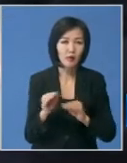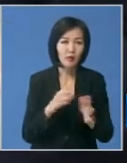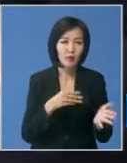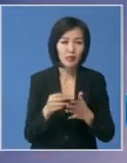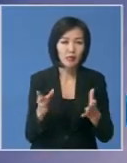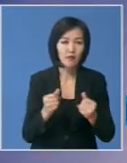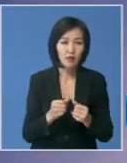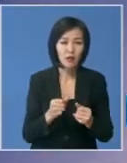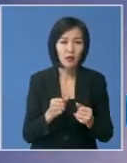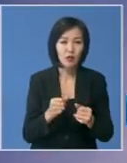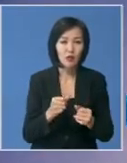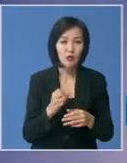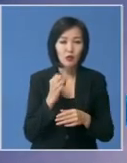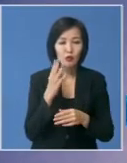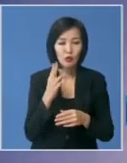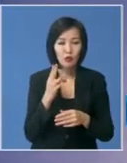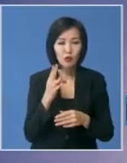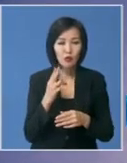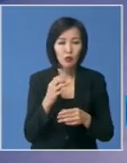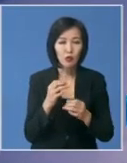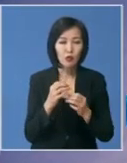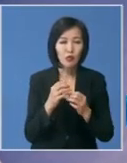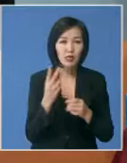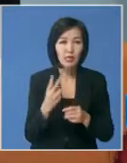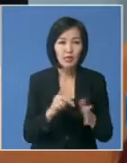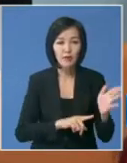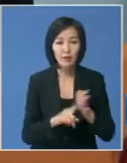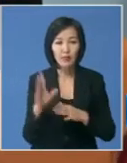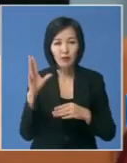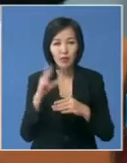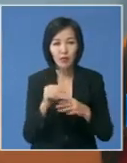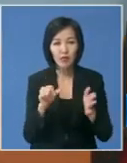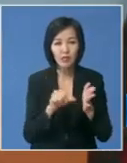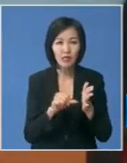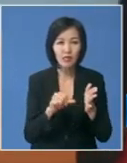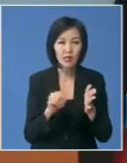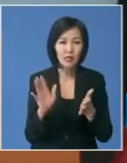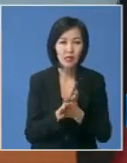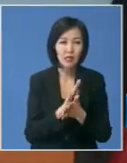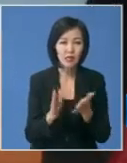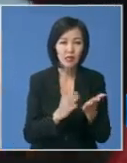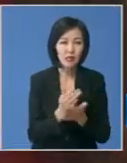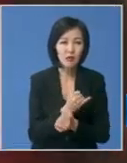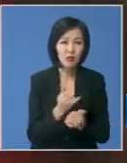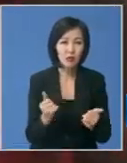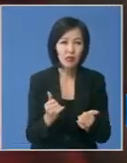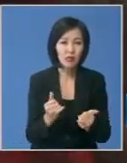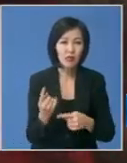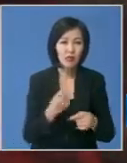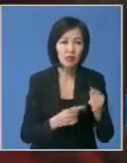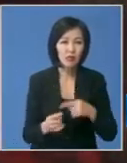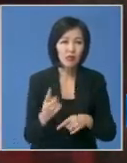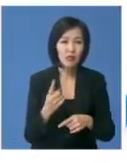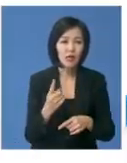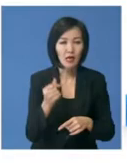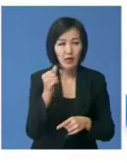шаштаразда түскі сағат 14:00-ден кешкі 18:00-ге дейін ғана тегін қызмет көрсетіледі. Сонымен қатар кәсіпкерлер айына бір рет текелдегі